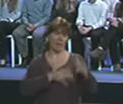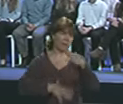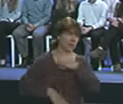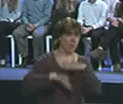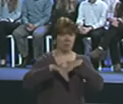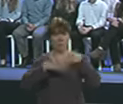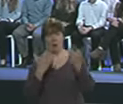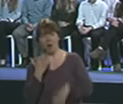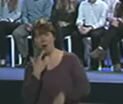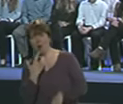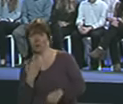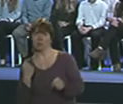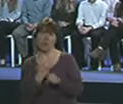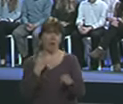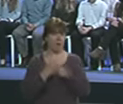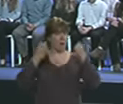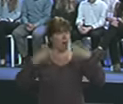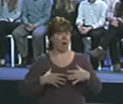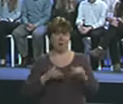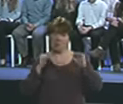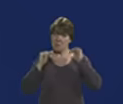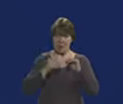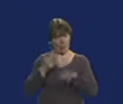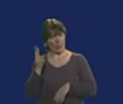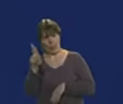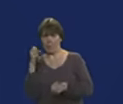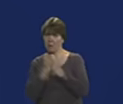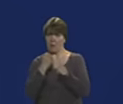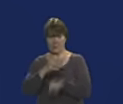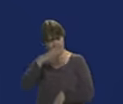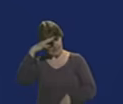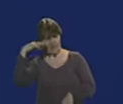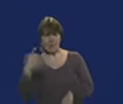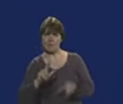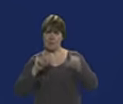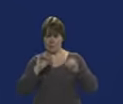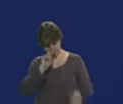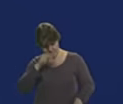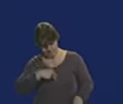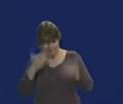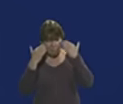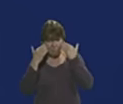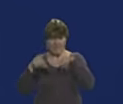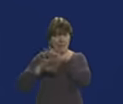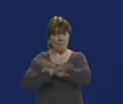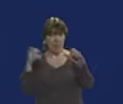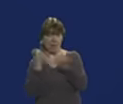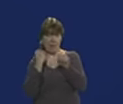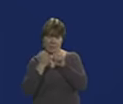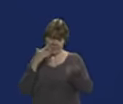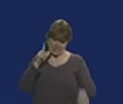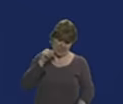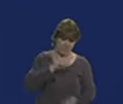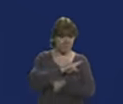des matins où vous n'aviez pas envie d'y aller. Et pourtant, vous êtes reparti parce que vous vous êtes dit, si je repars pas, si je ne surmonte pas